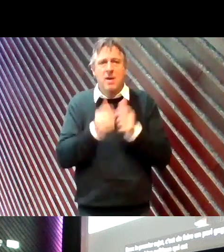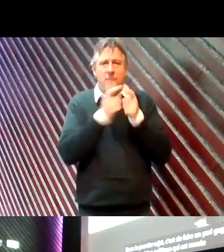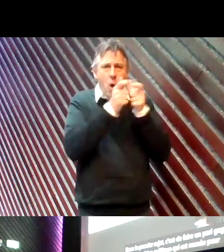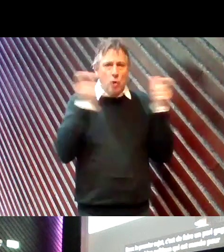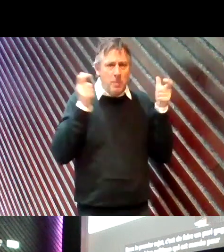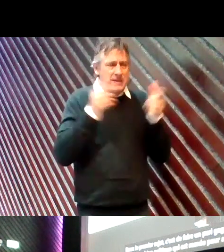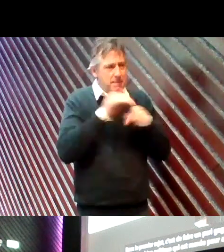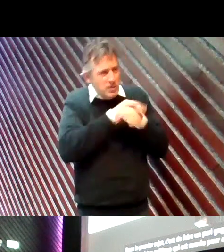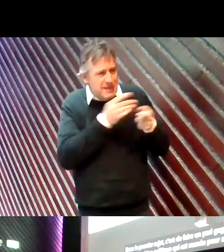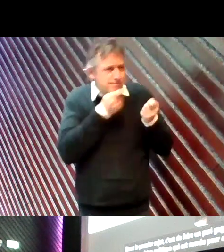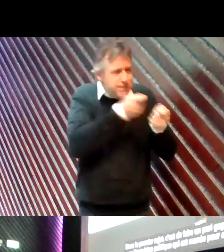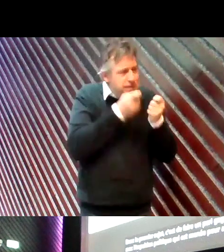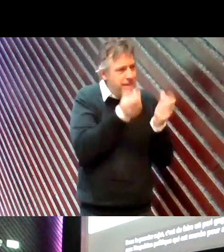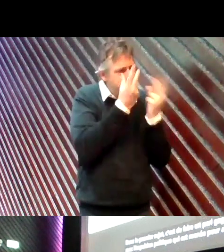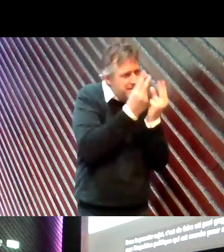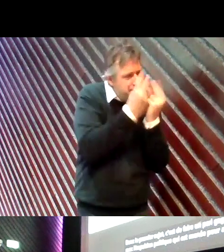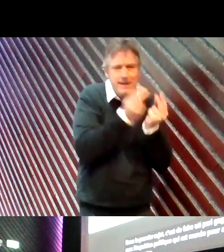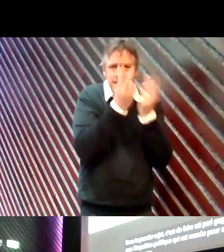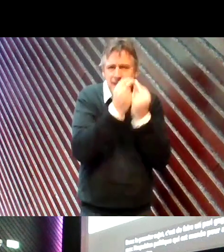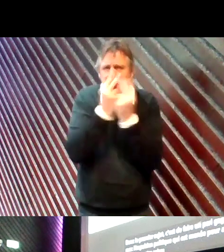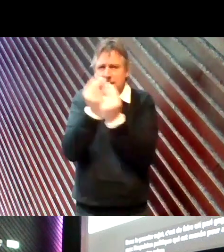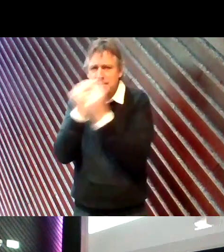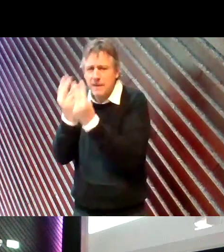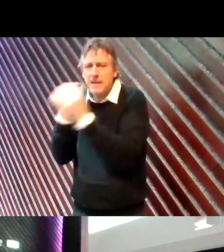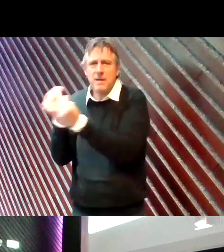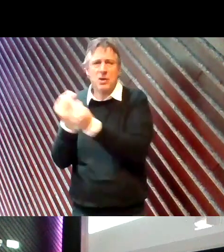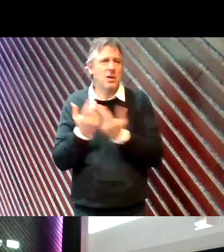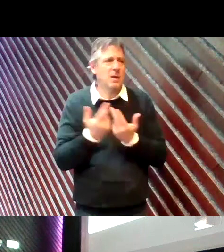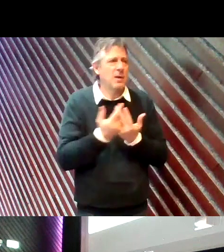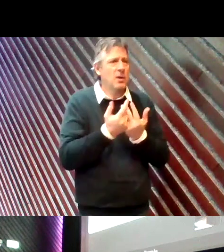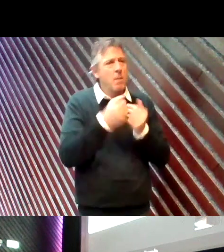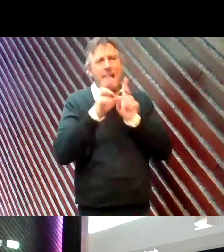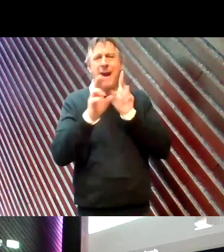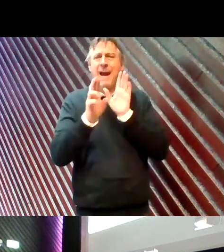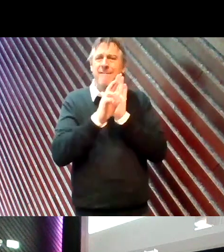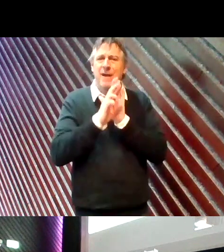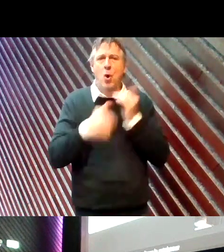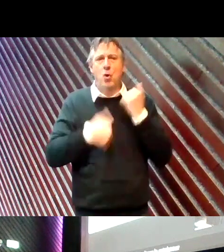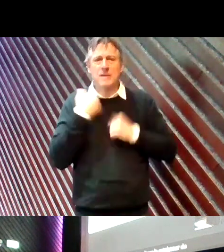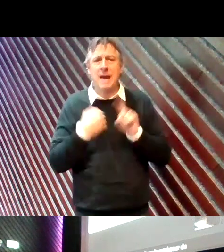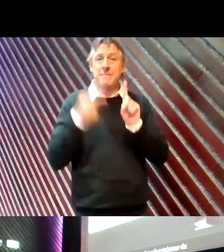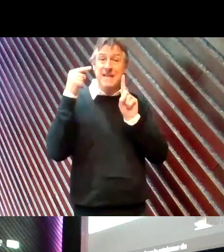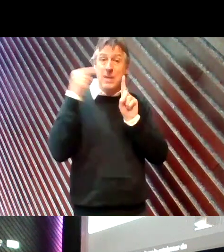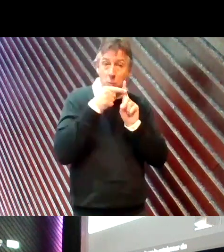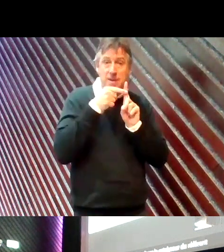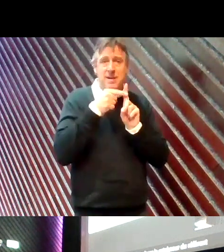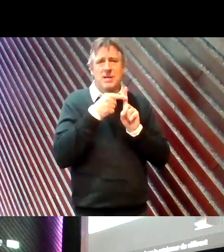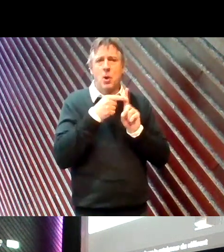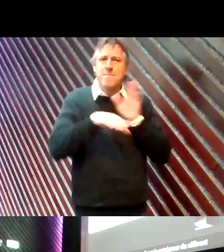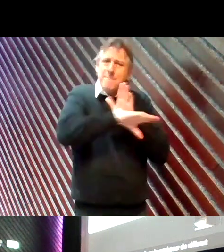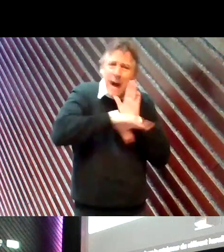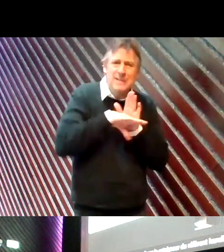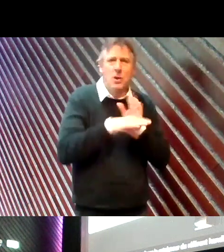entreprises et donc replacer le catalyseur du référent handicap, le pilier, c'est un pilier, c'est